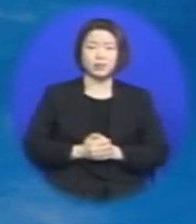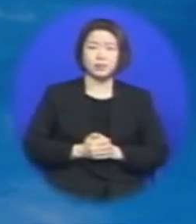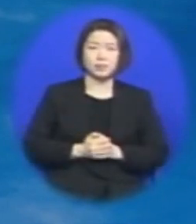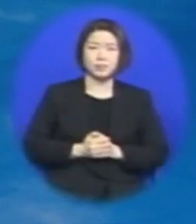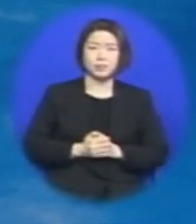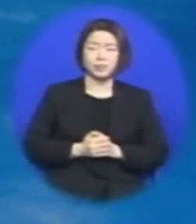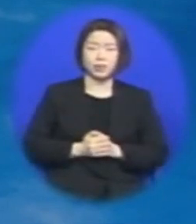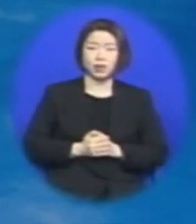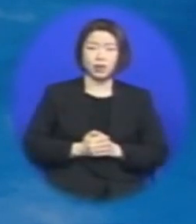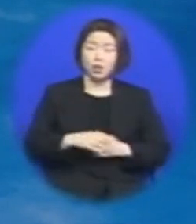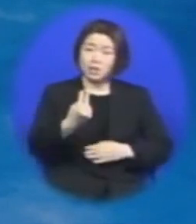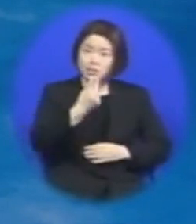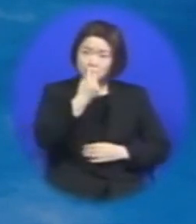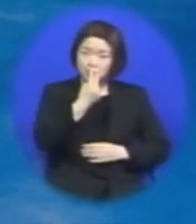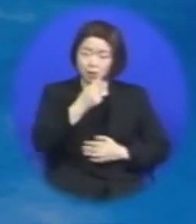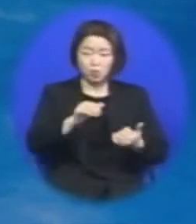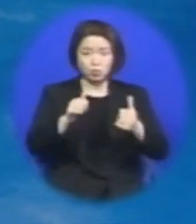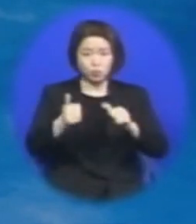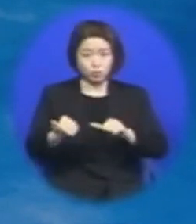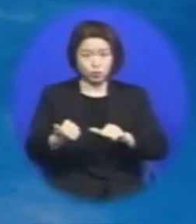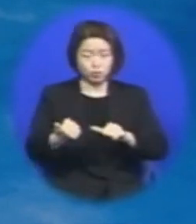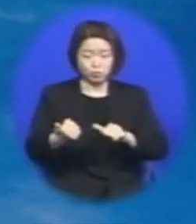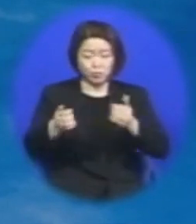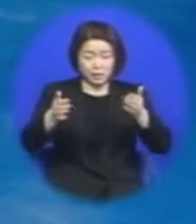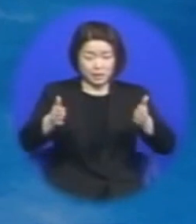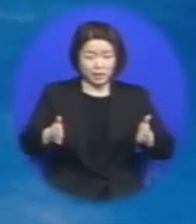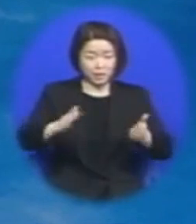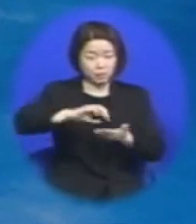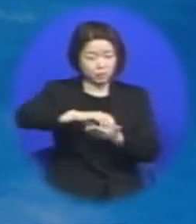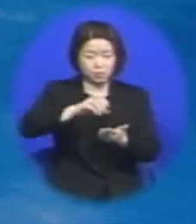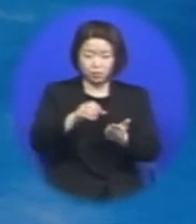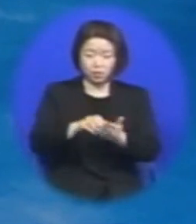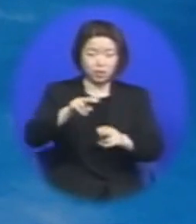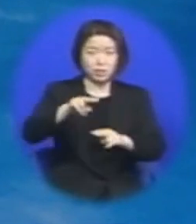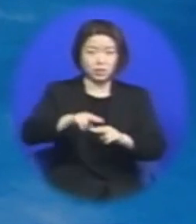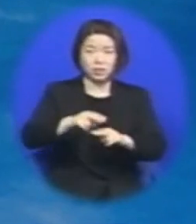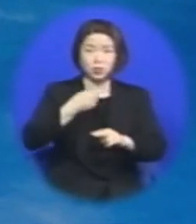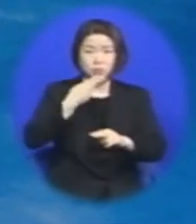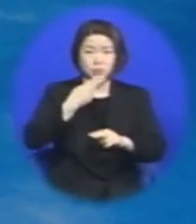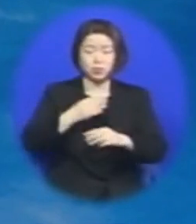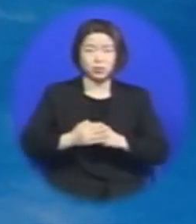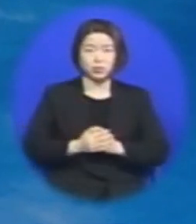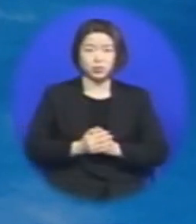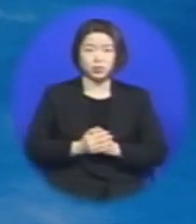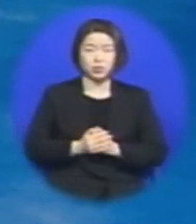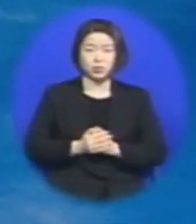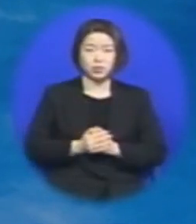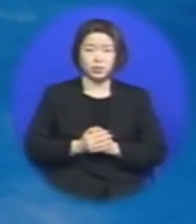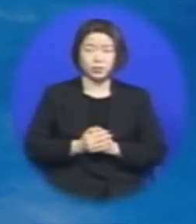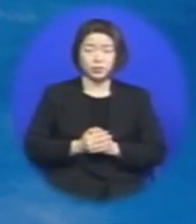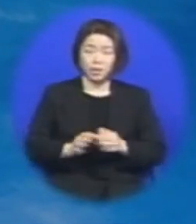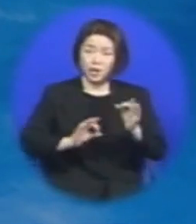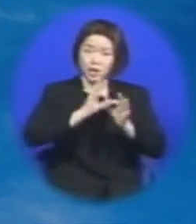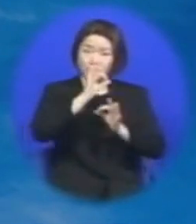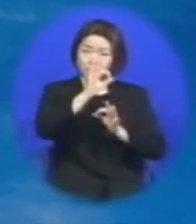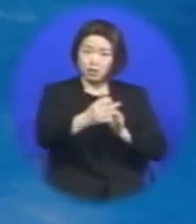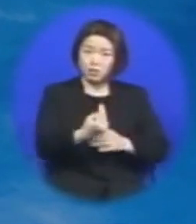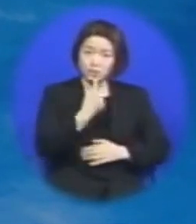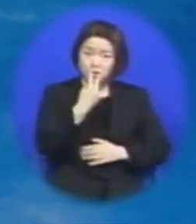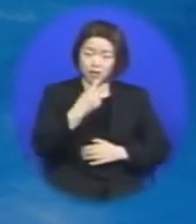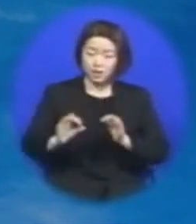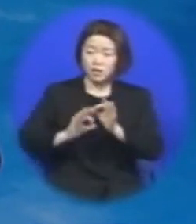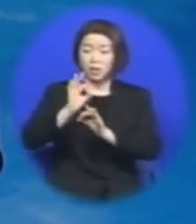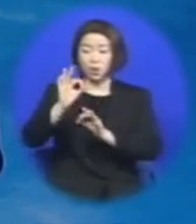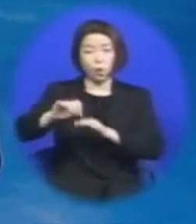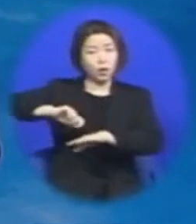아닙니다 생명과 죽음 사이에는 적당한 자리가 없어요 여러분 영생과 영원한 형벌